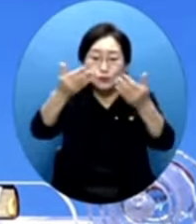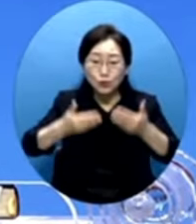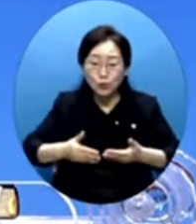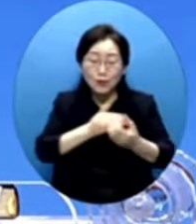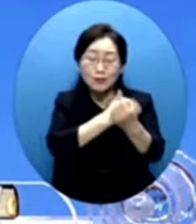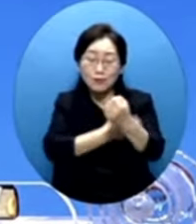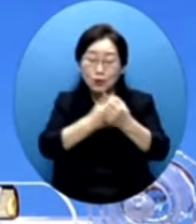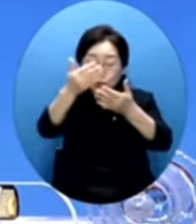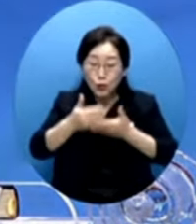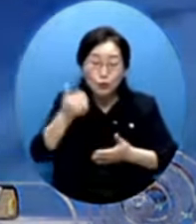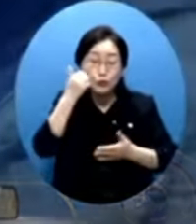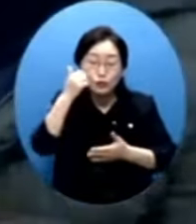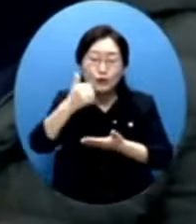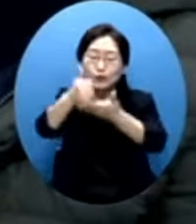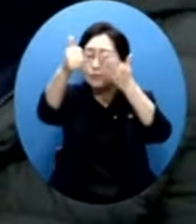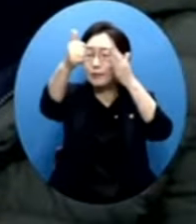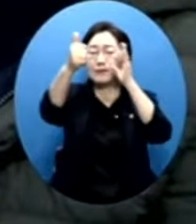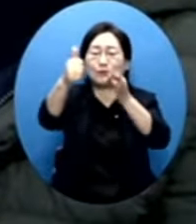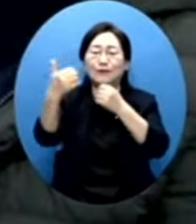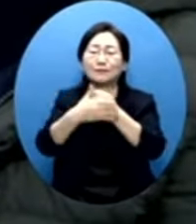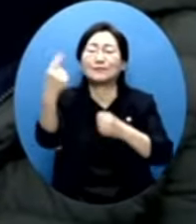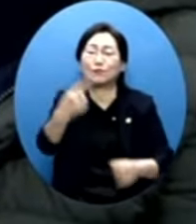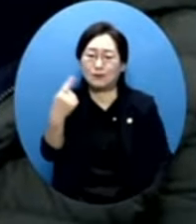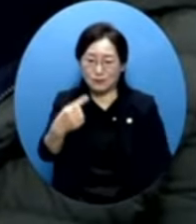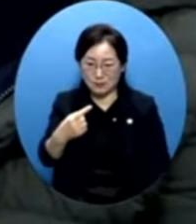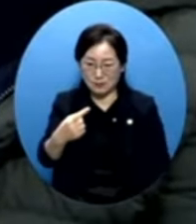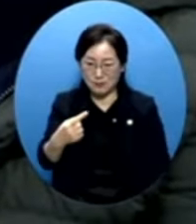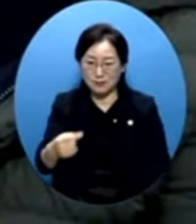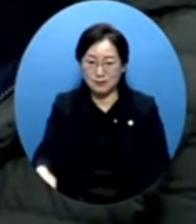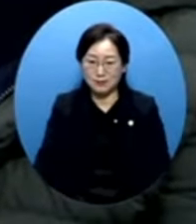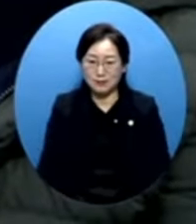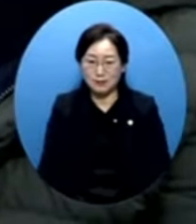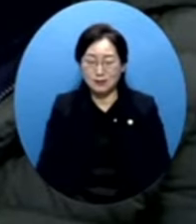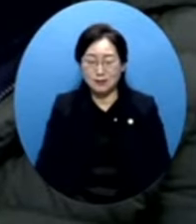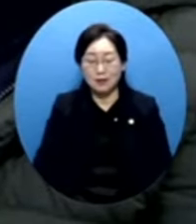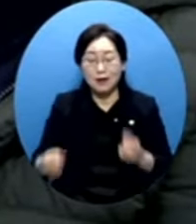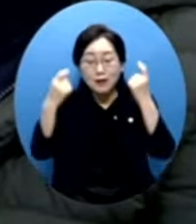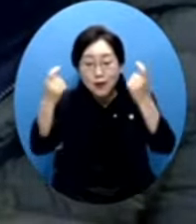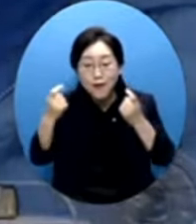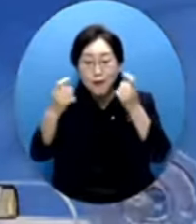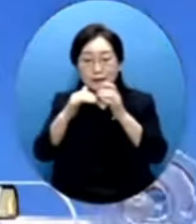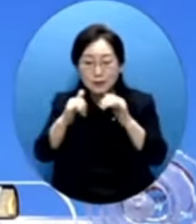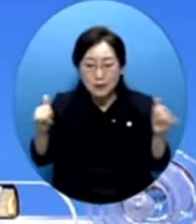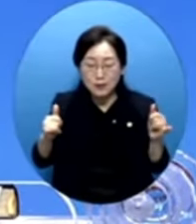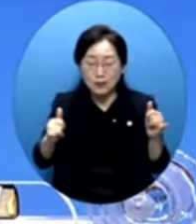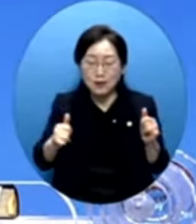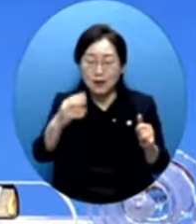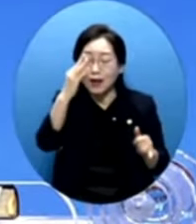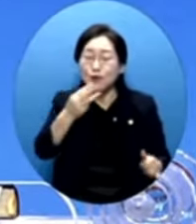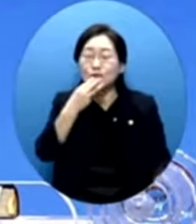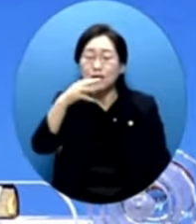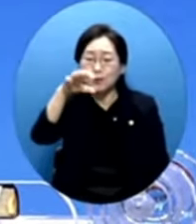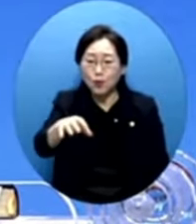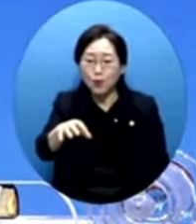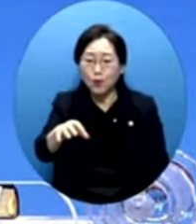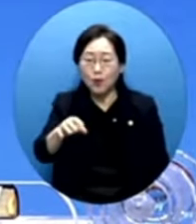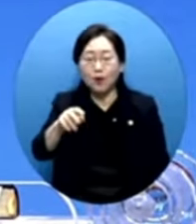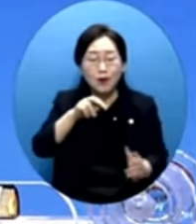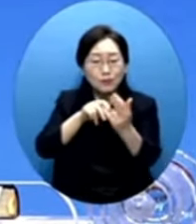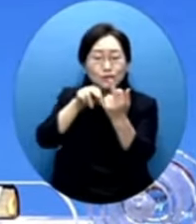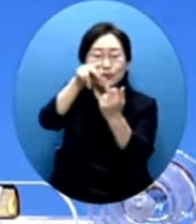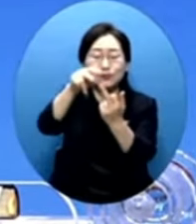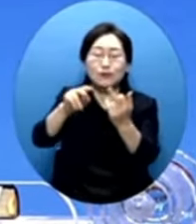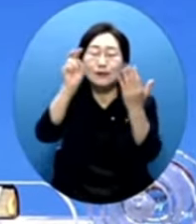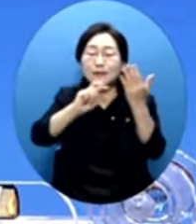능력의 주님을 바라볼 때 은혜가 임하는 것입니다 아멘 순례자들이 예루살렘 성을 하여 올라가며 찬양을 했습니다